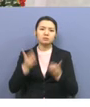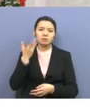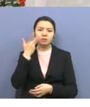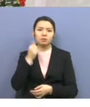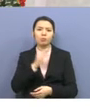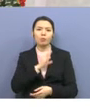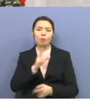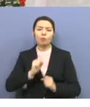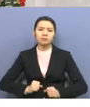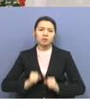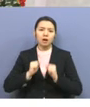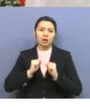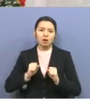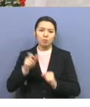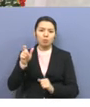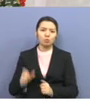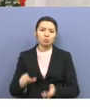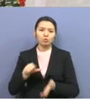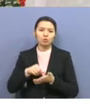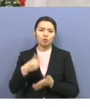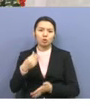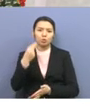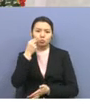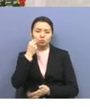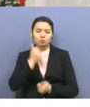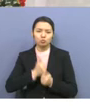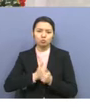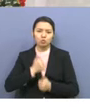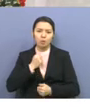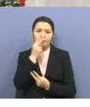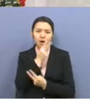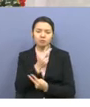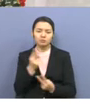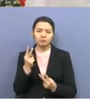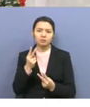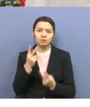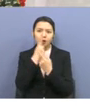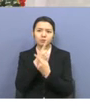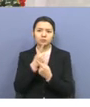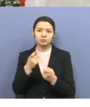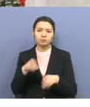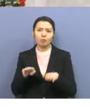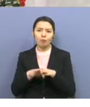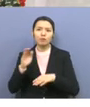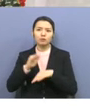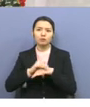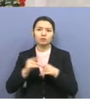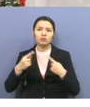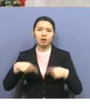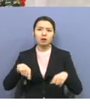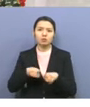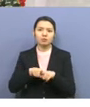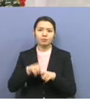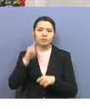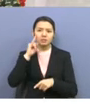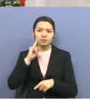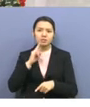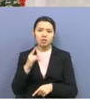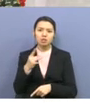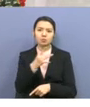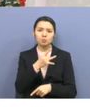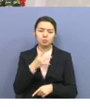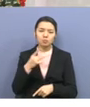батырларымызды атап кетіп, олардың ерліктерін тағы да насихаттау барысында осында кеш ұйымдастырып жатырмыз. Қазақстан